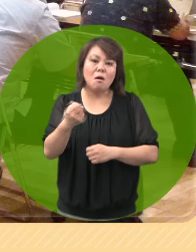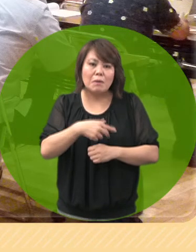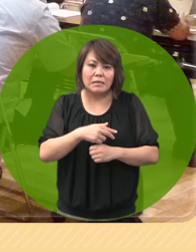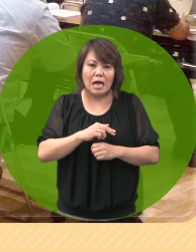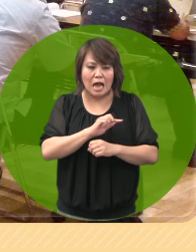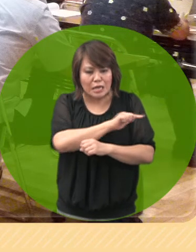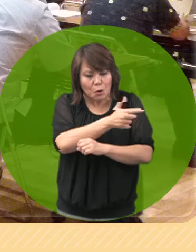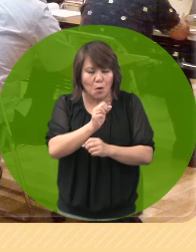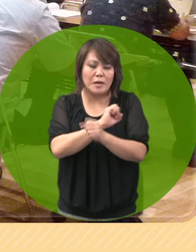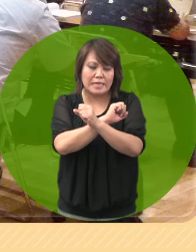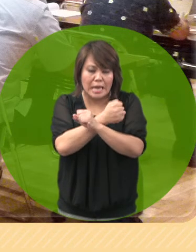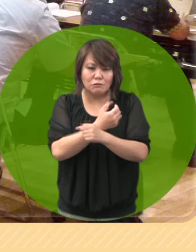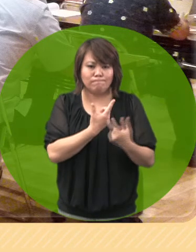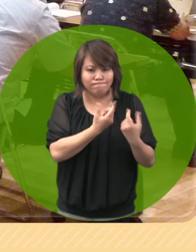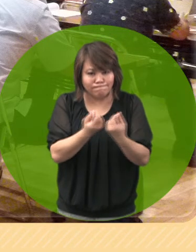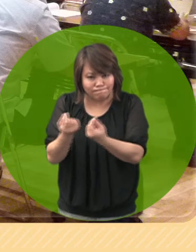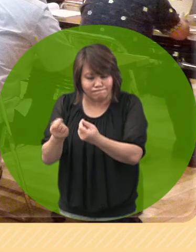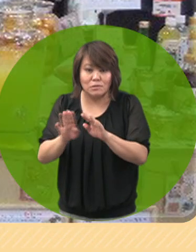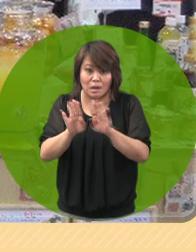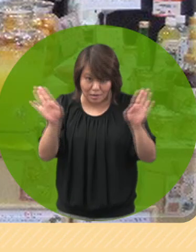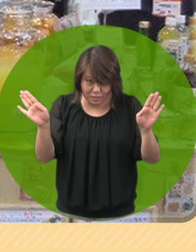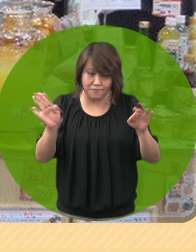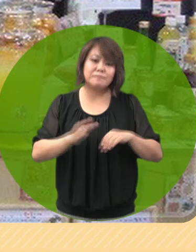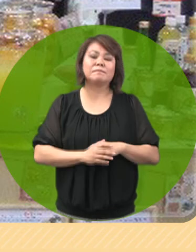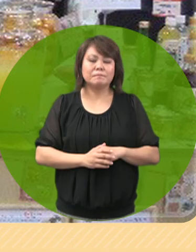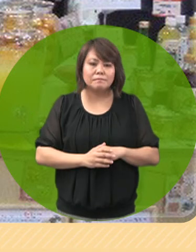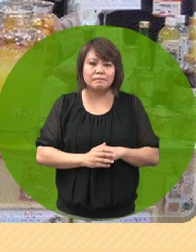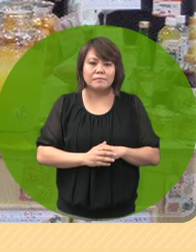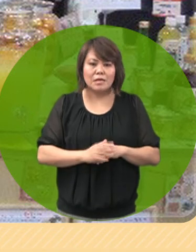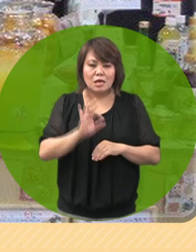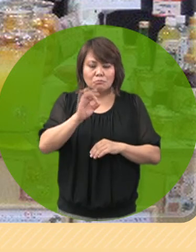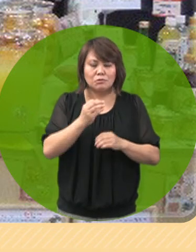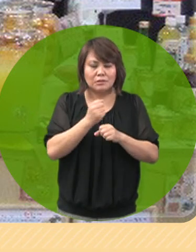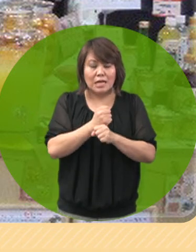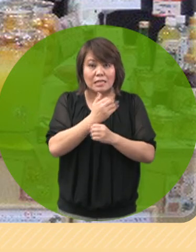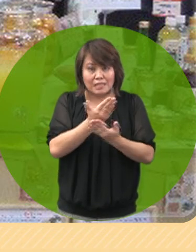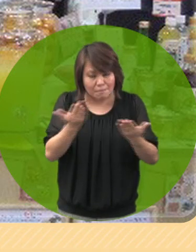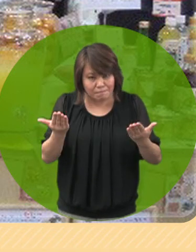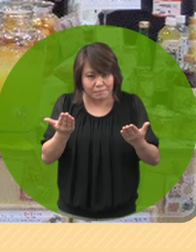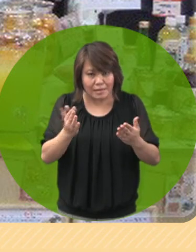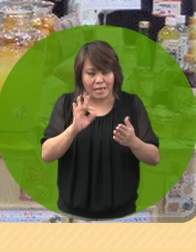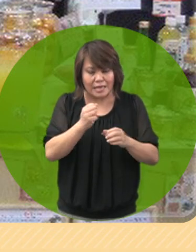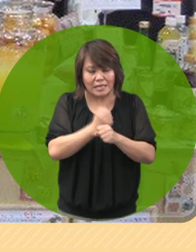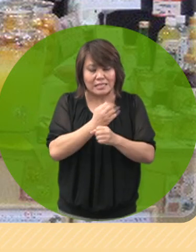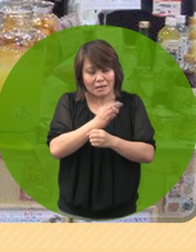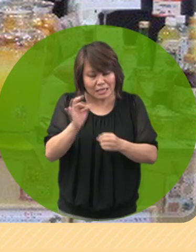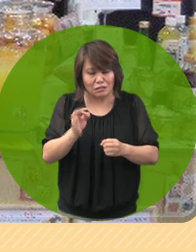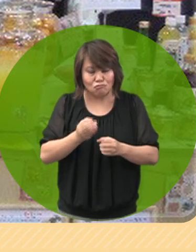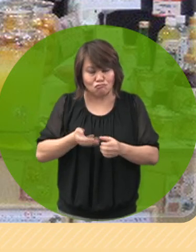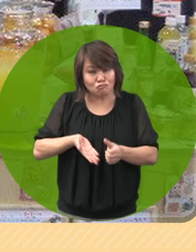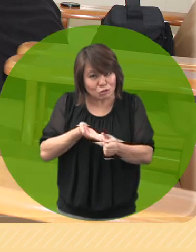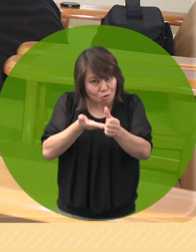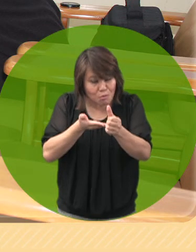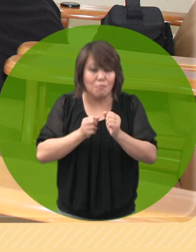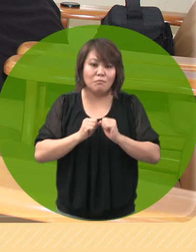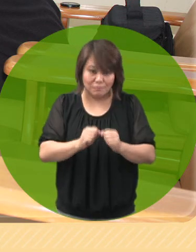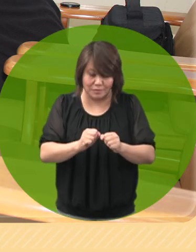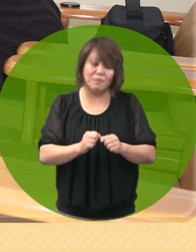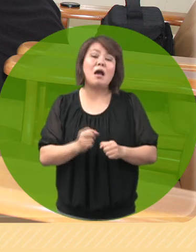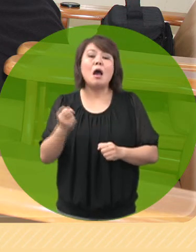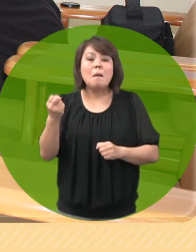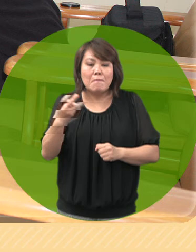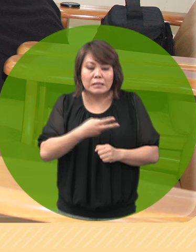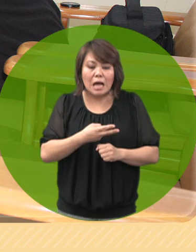研修を定期的に開催しているほか、物産展などで県産品の売り込みも行っています。